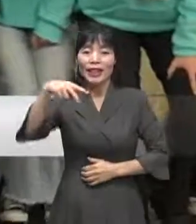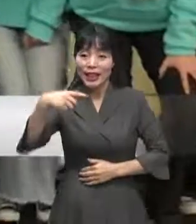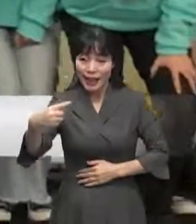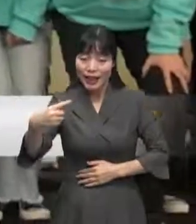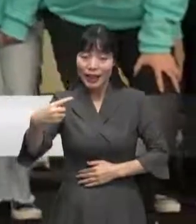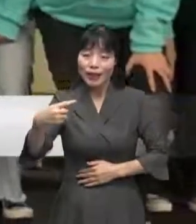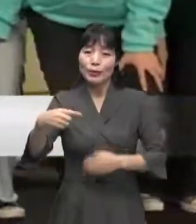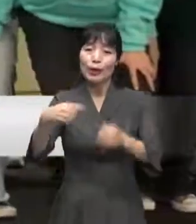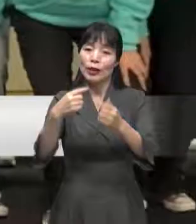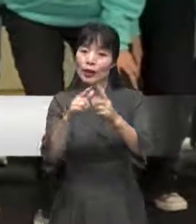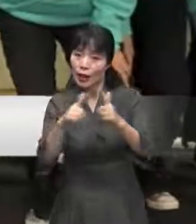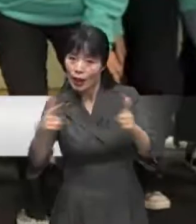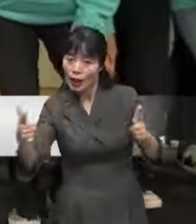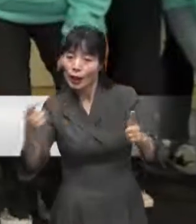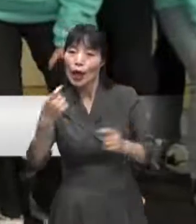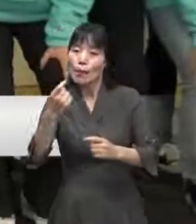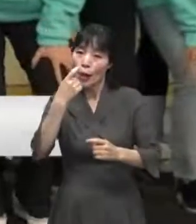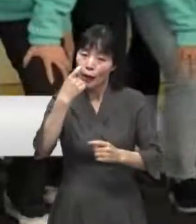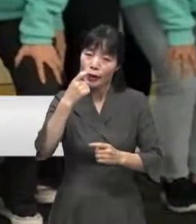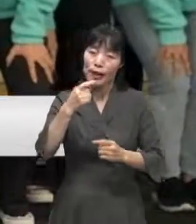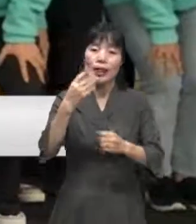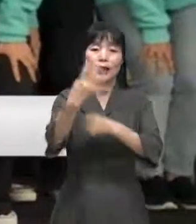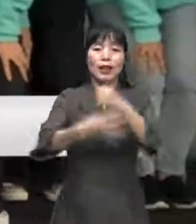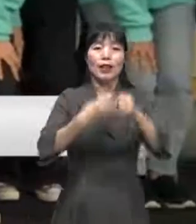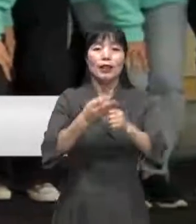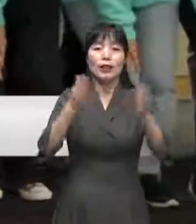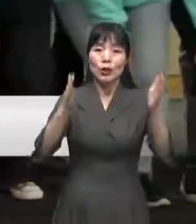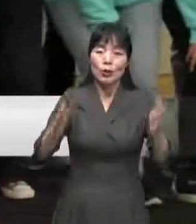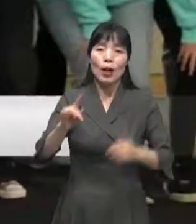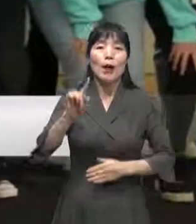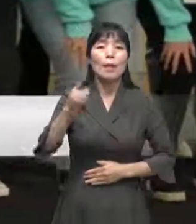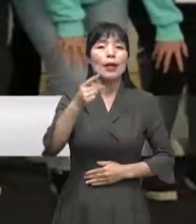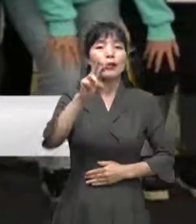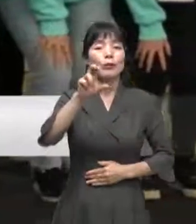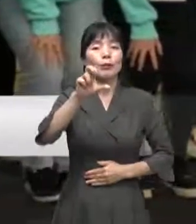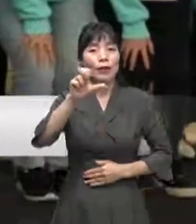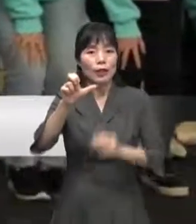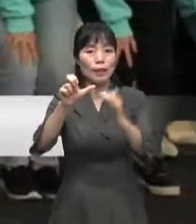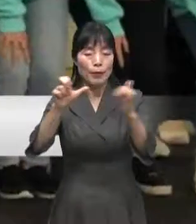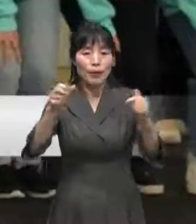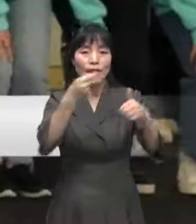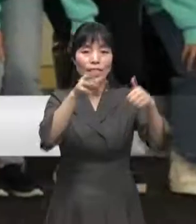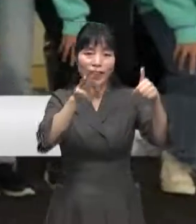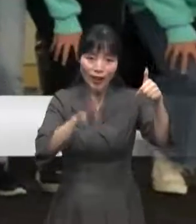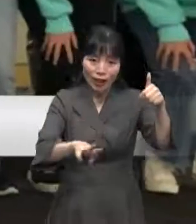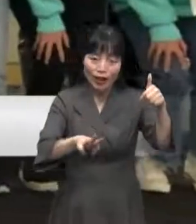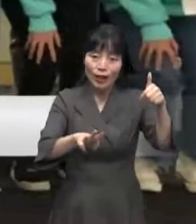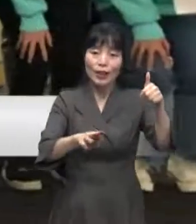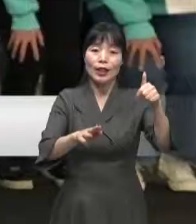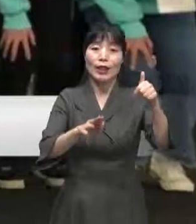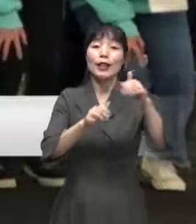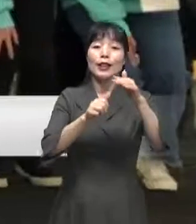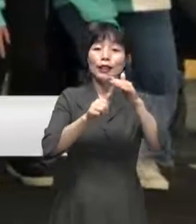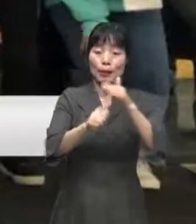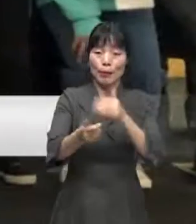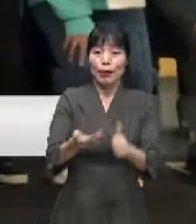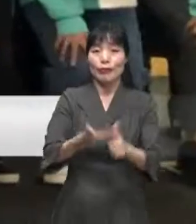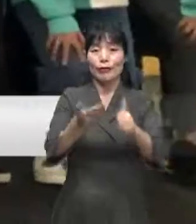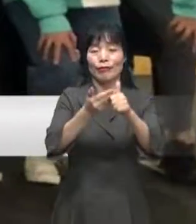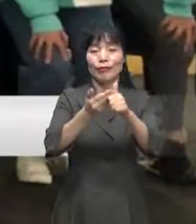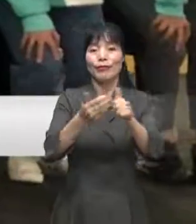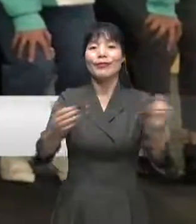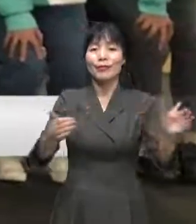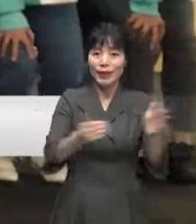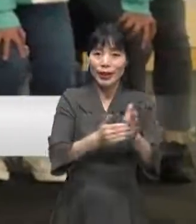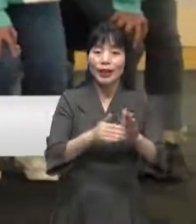등을 통해 지난 2016년부터 다년간 총 100 25명의 인천역 마이스 리더들이 육성해 왔습니다